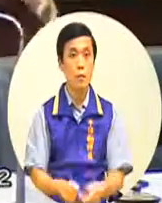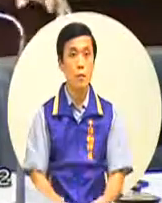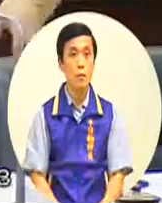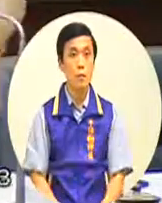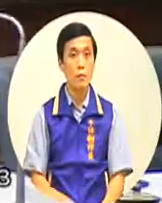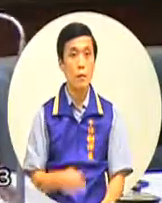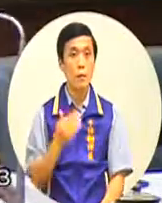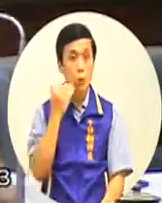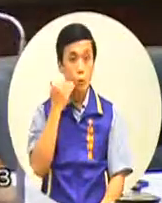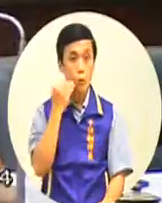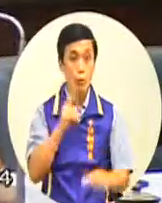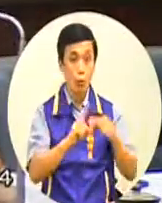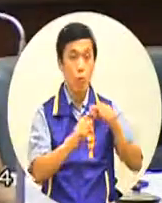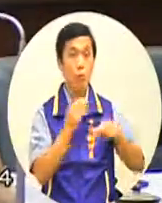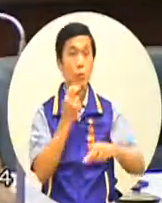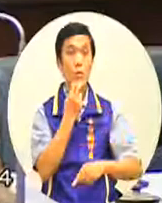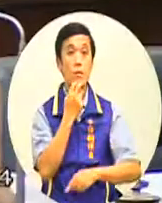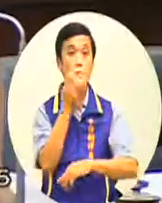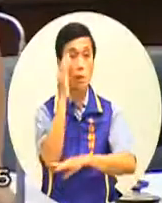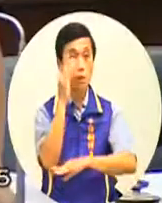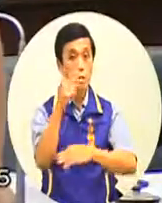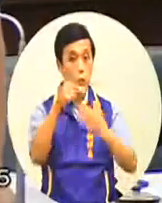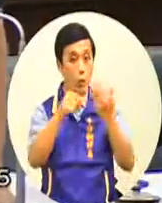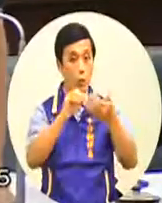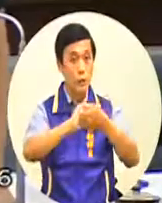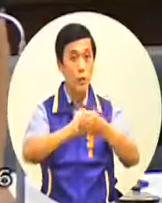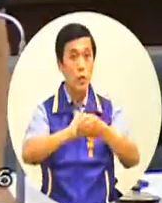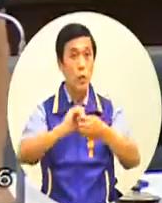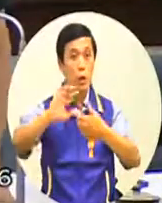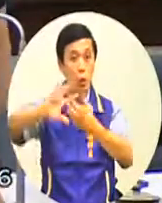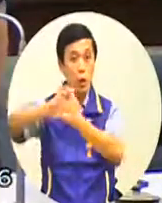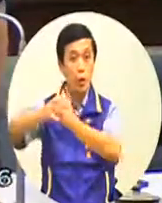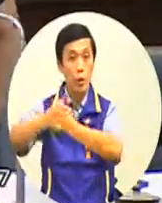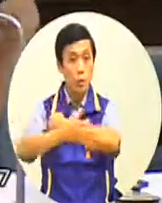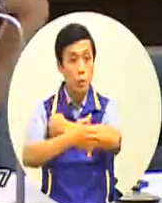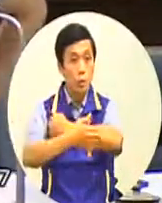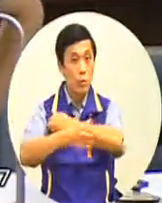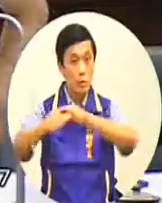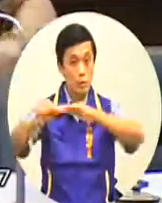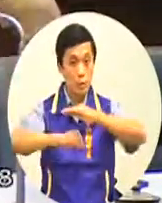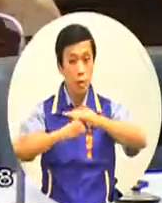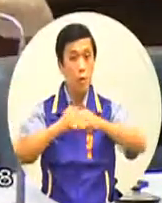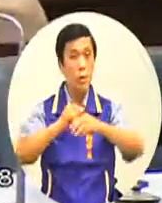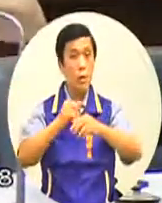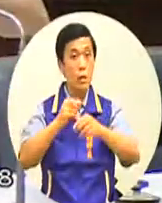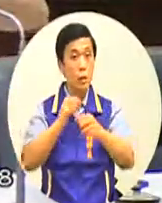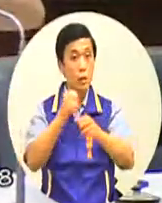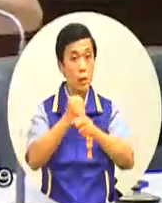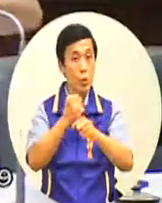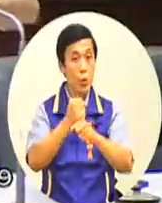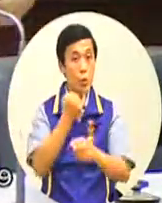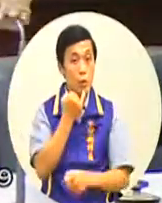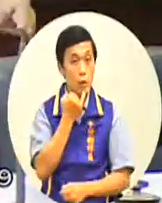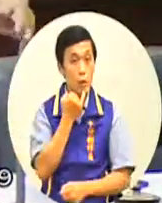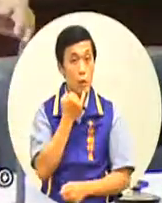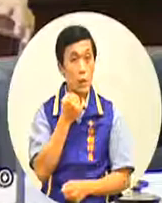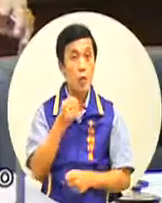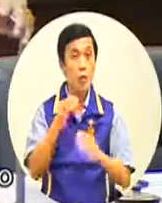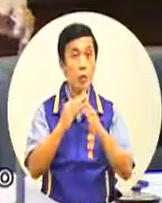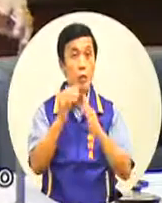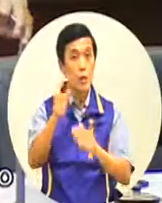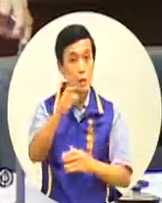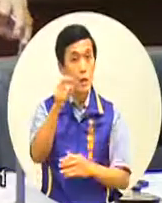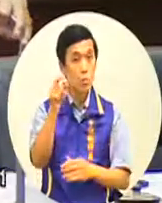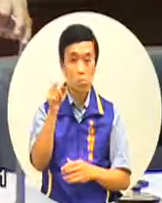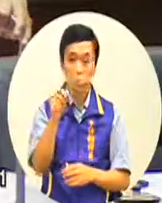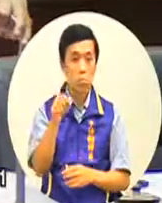如果中央他规定外劳可以来做长照人力的话，我想局长在摇头，我想来请教你的